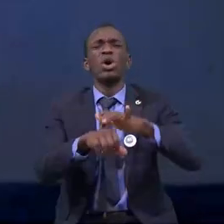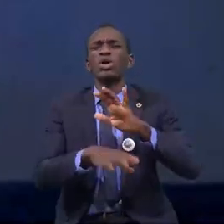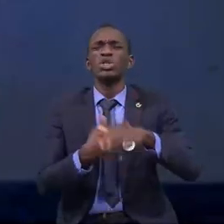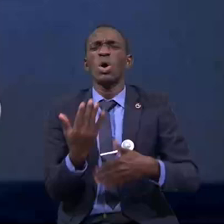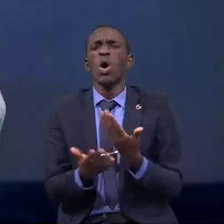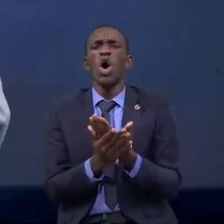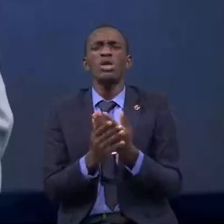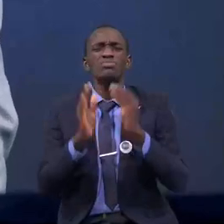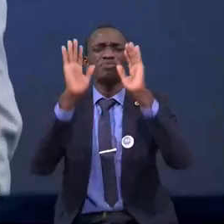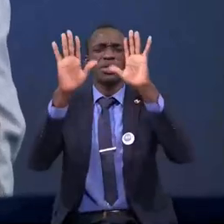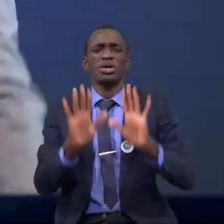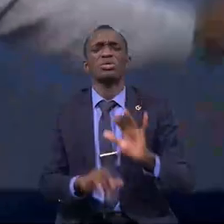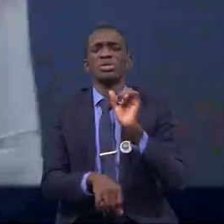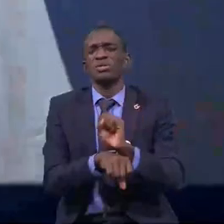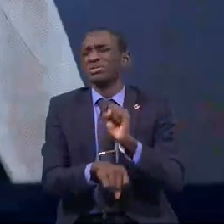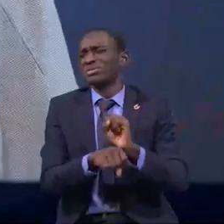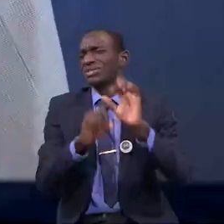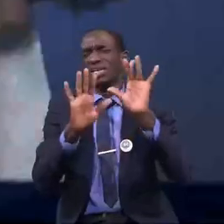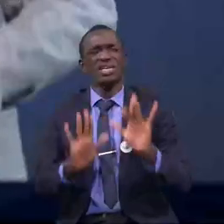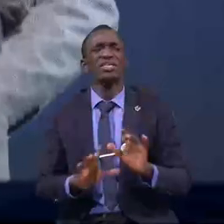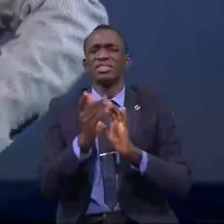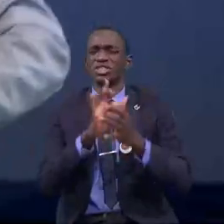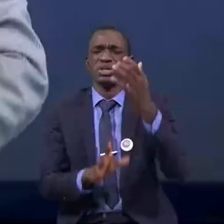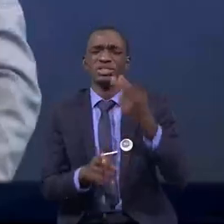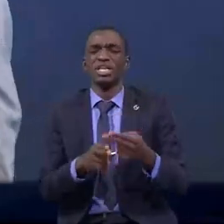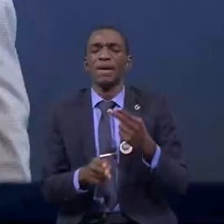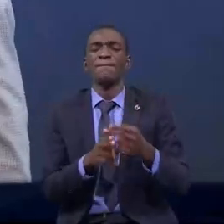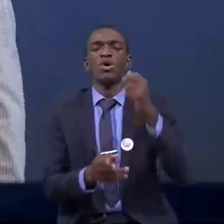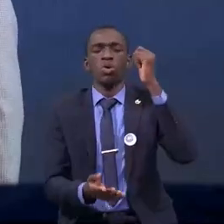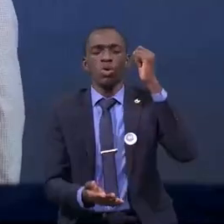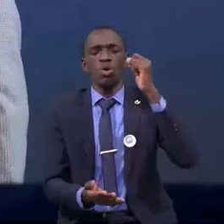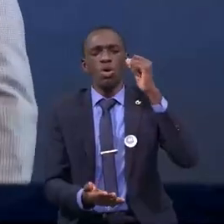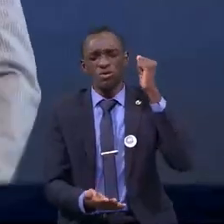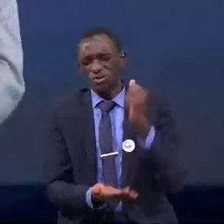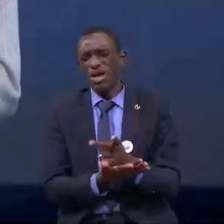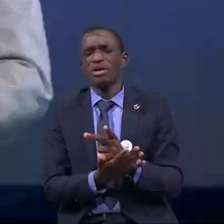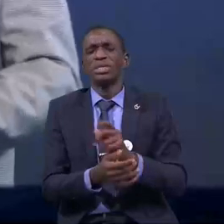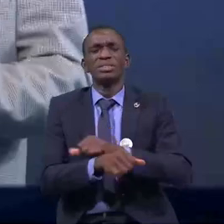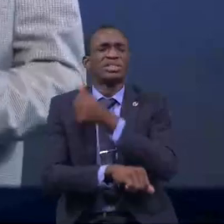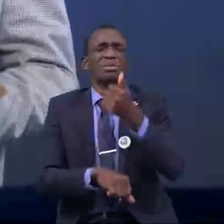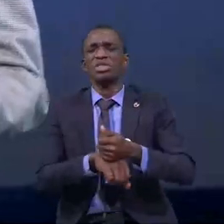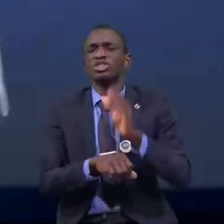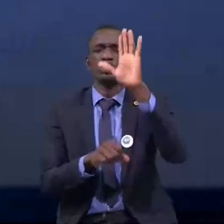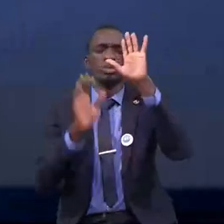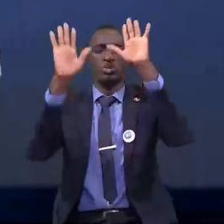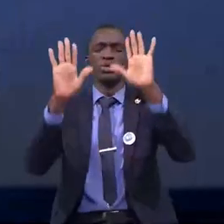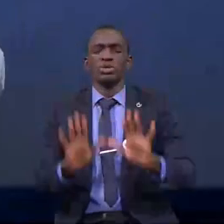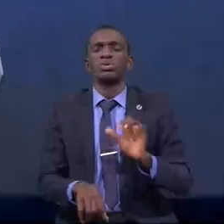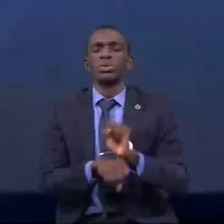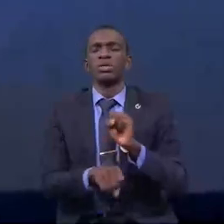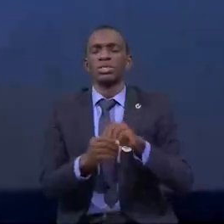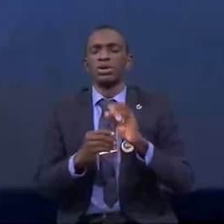Touche tous miraculeusement. Confirme ton miracle dans chaque vie.